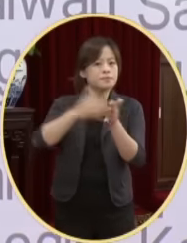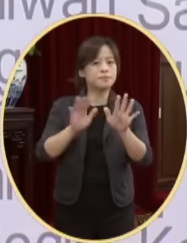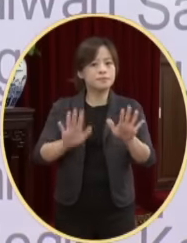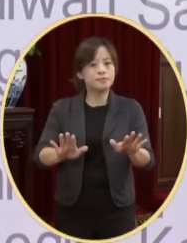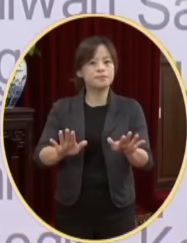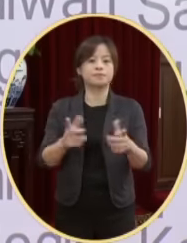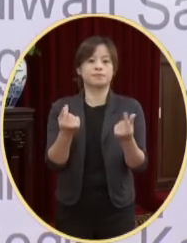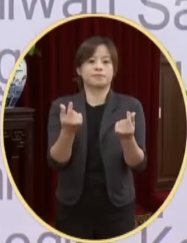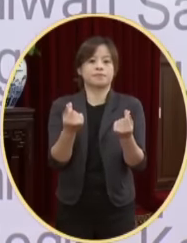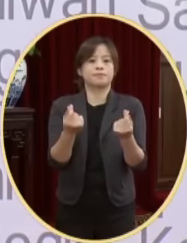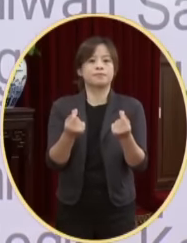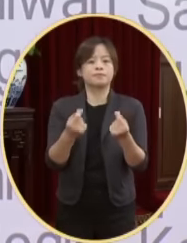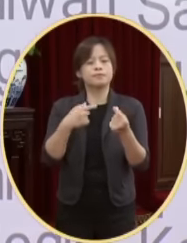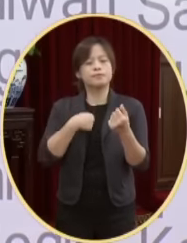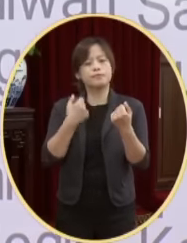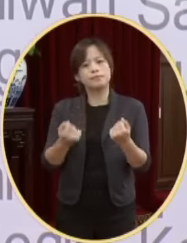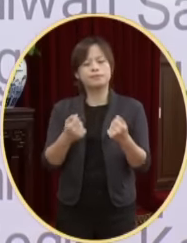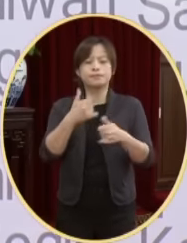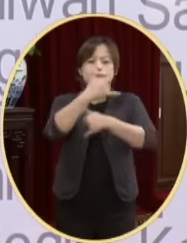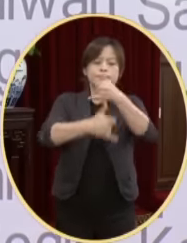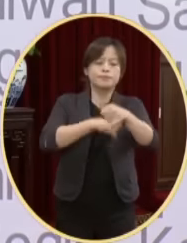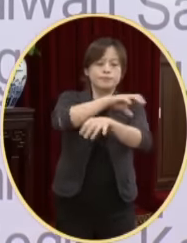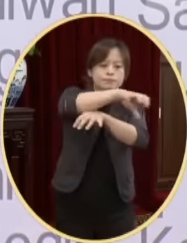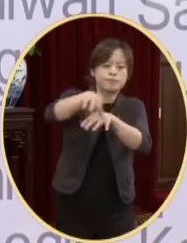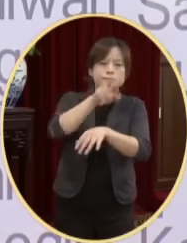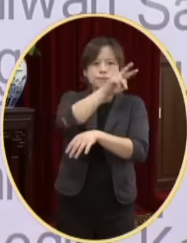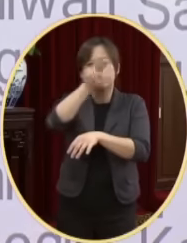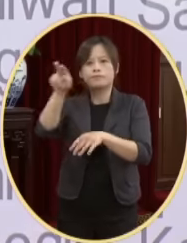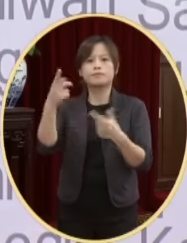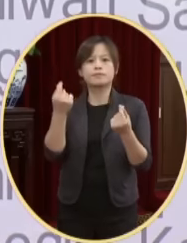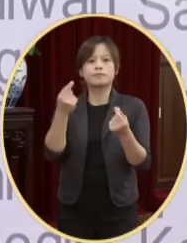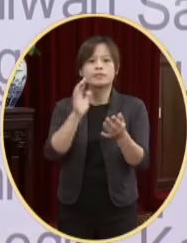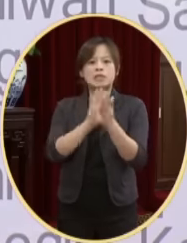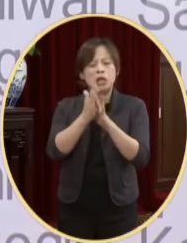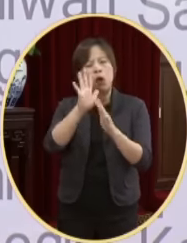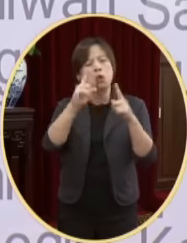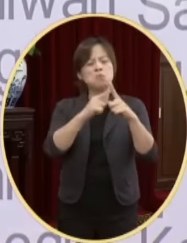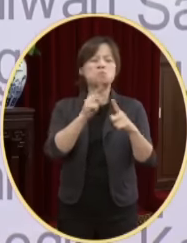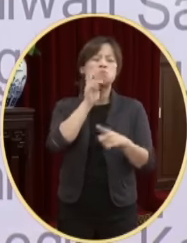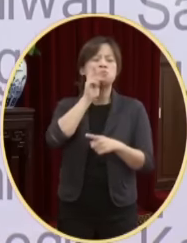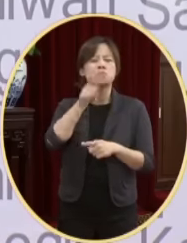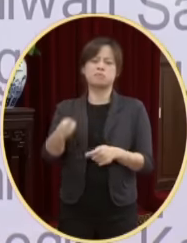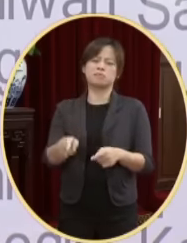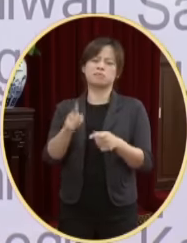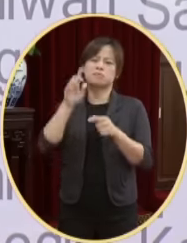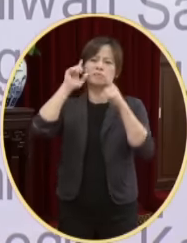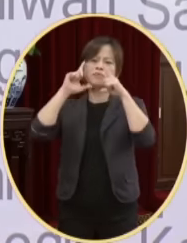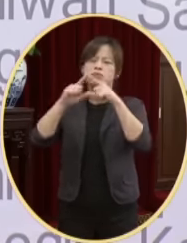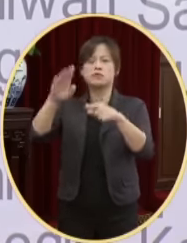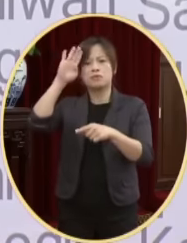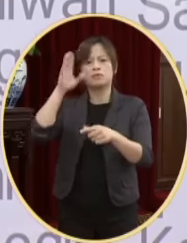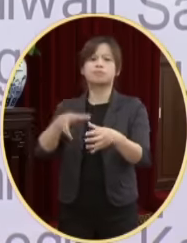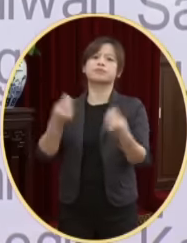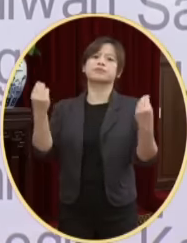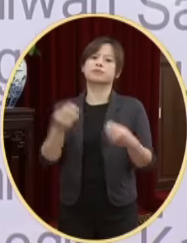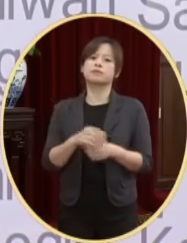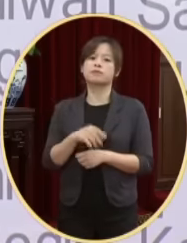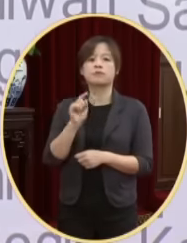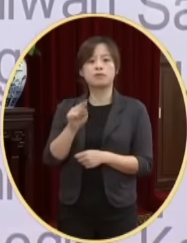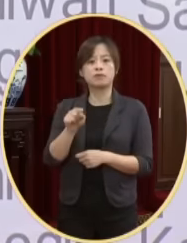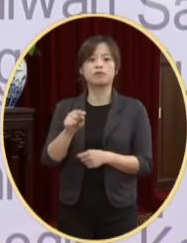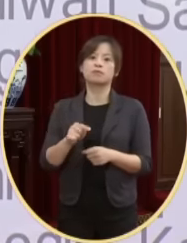天，在我们生活周遭里还有一些人认为不需要道歉，而这